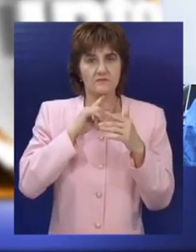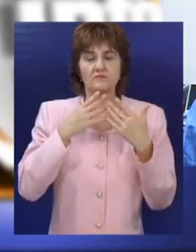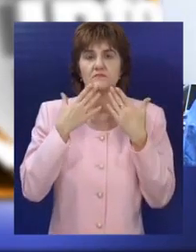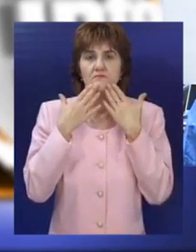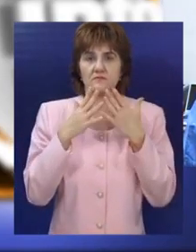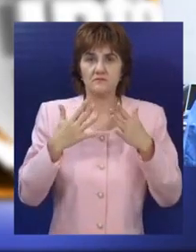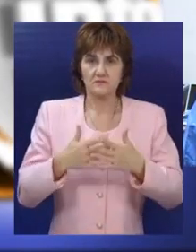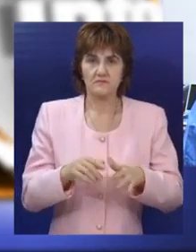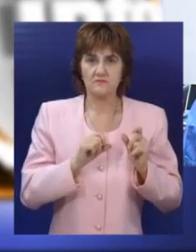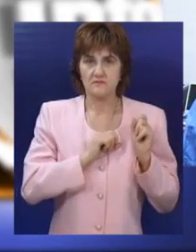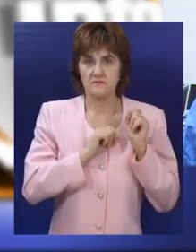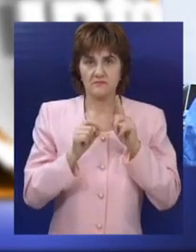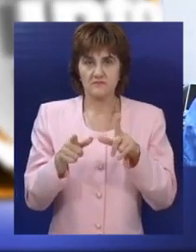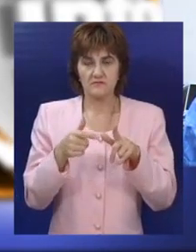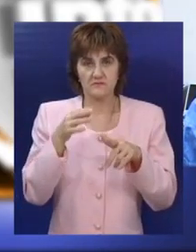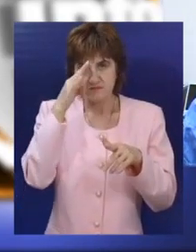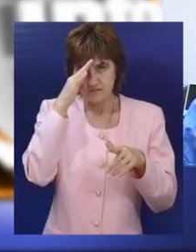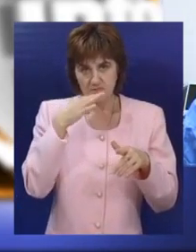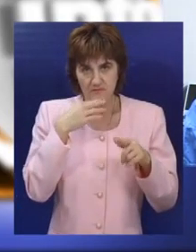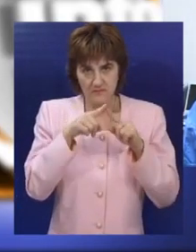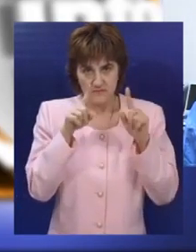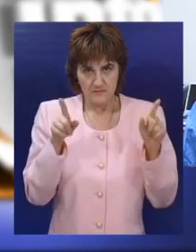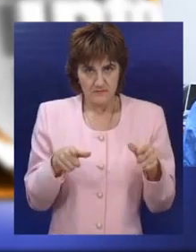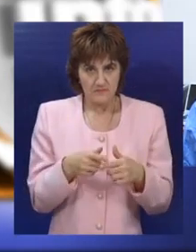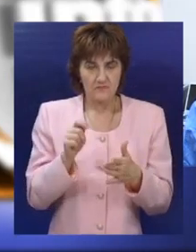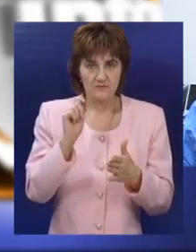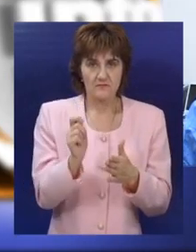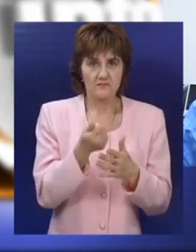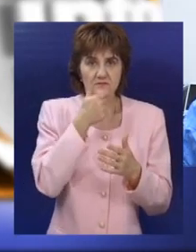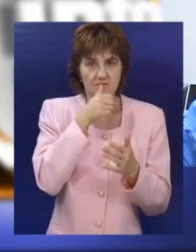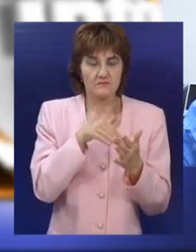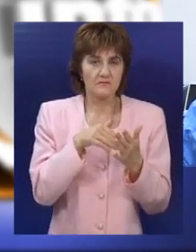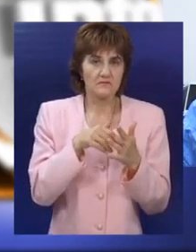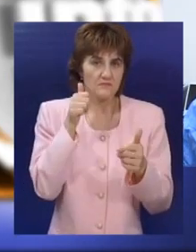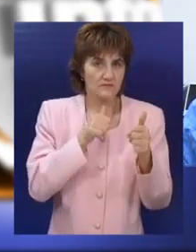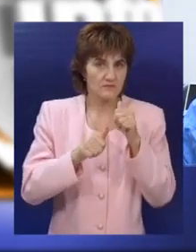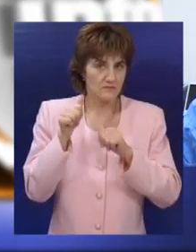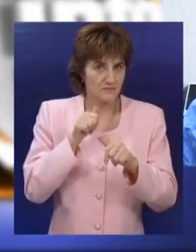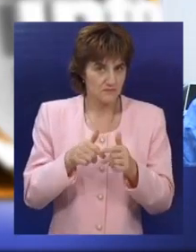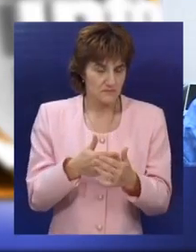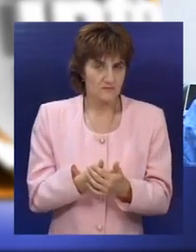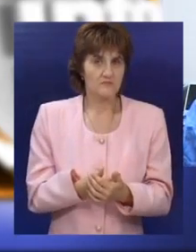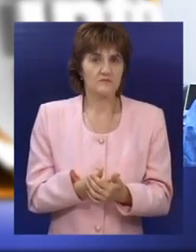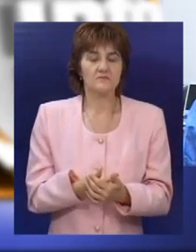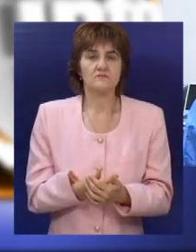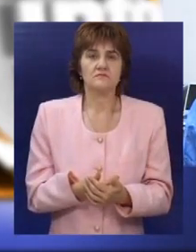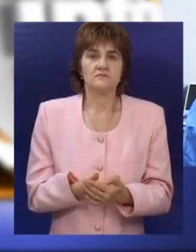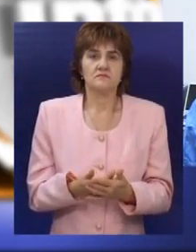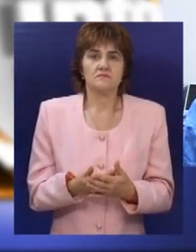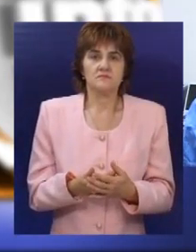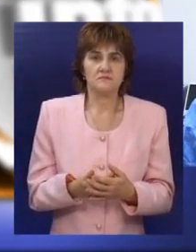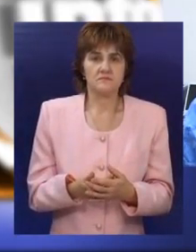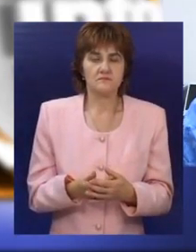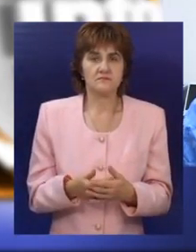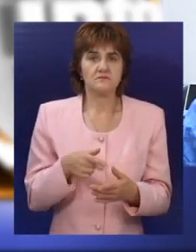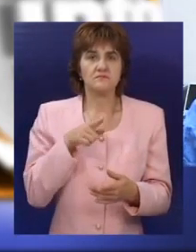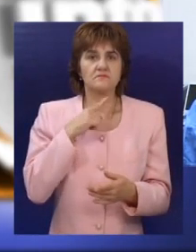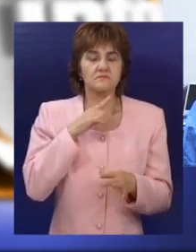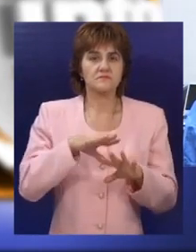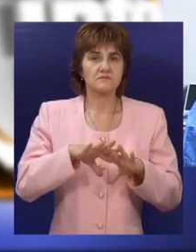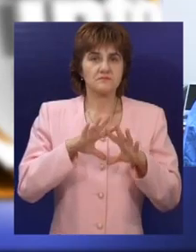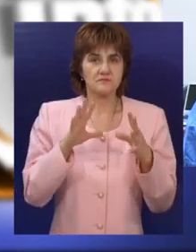sa njima izuzetnu saradnju, izašli su na maksimalno u susret i u rekordnom roku nabavili ovo sočivo do kojeg se vrlo teško dolazi i da smo u